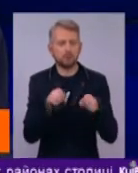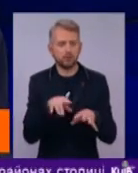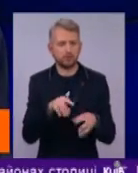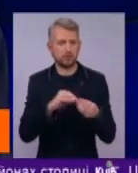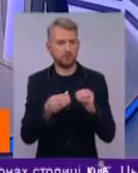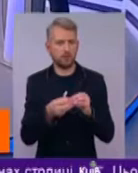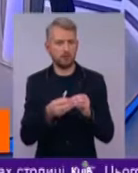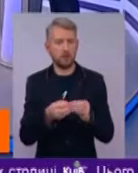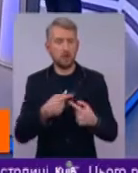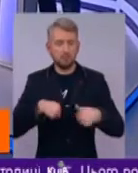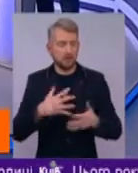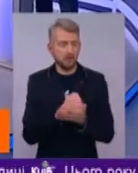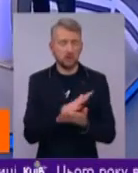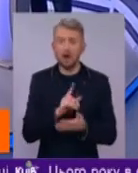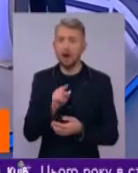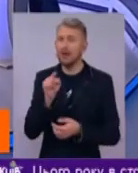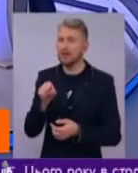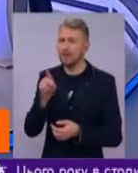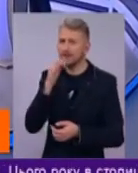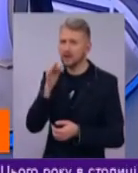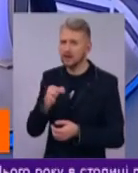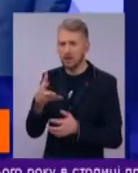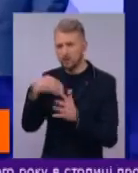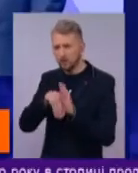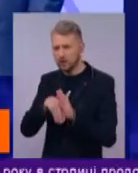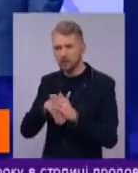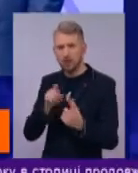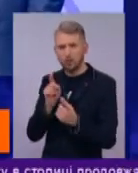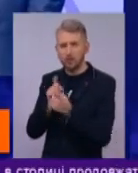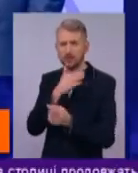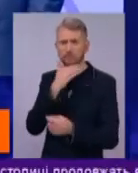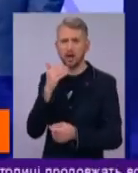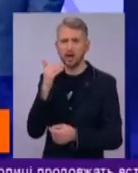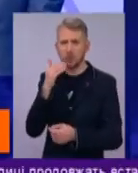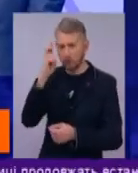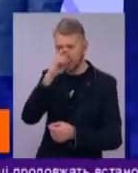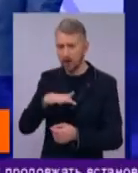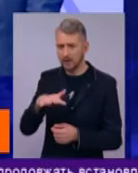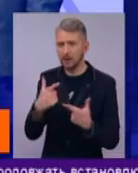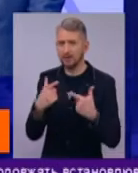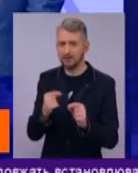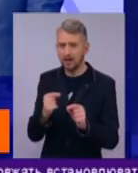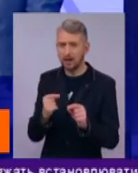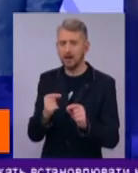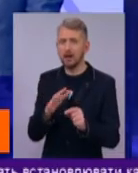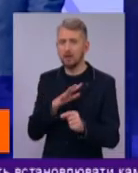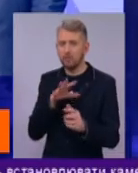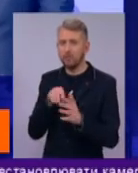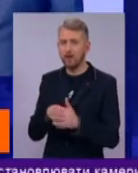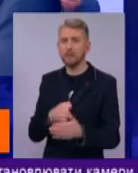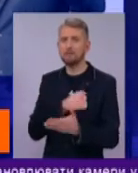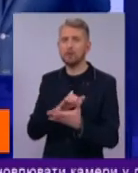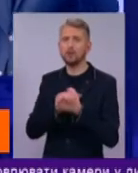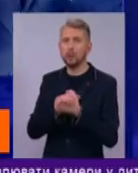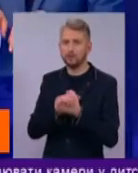Ни нами не найден. Але ж там, ви сказали, внутрішній конфлікт, і в багатьох країнах, де був введений миротворчий